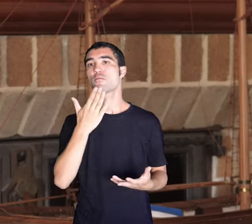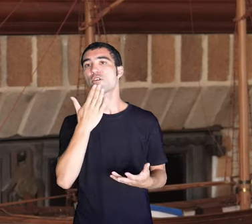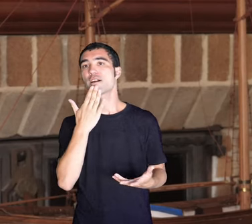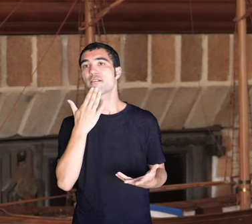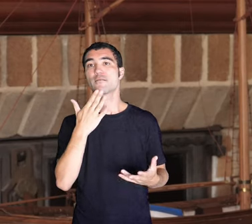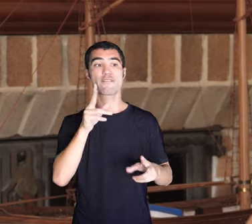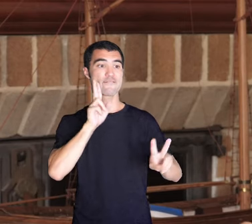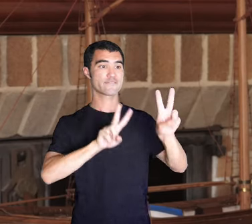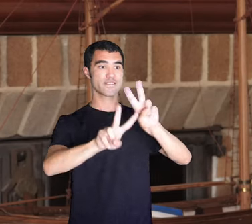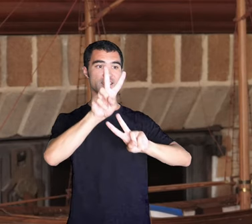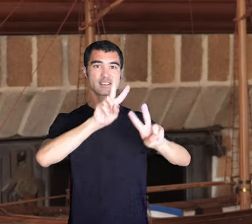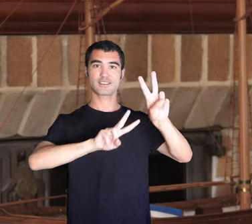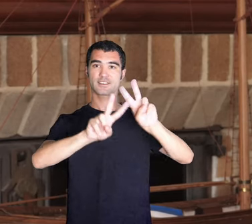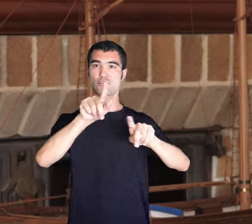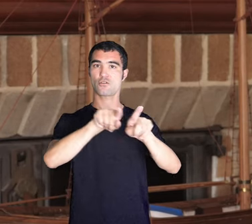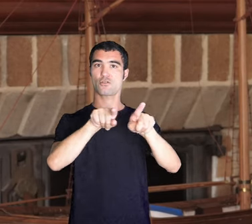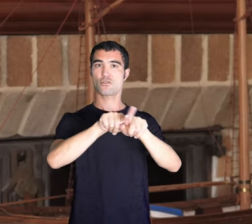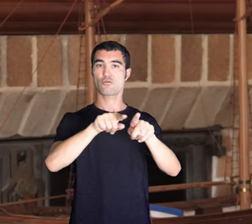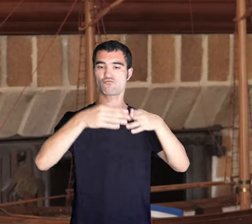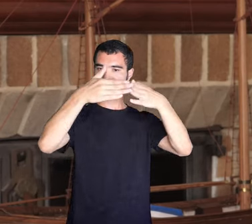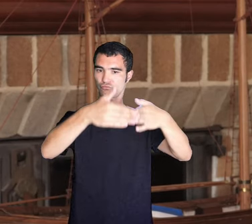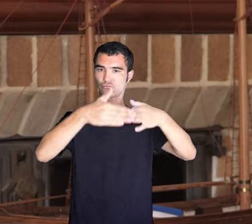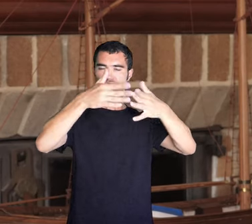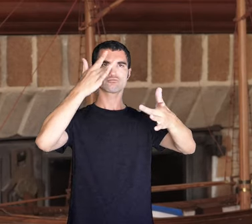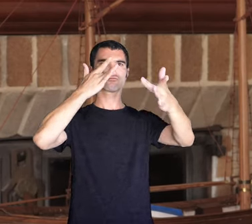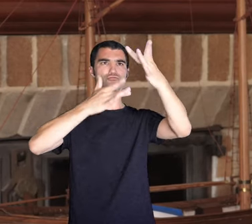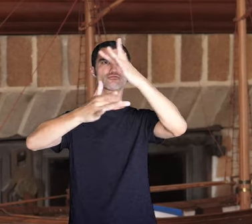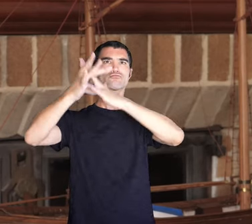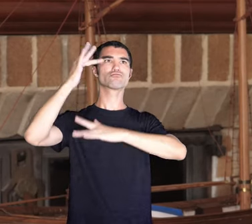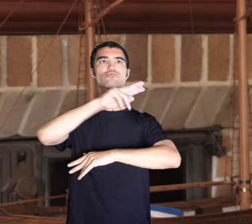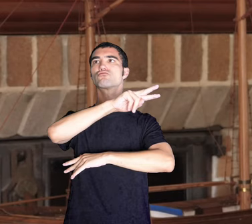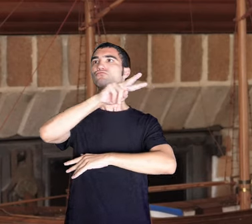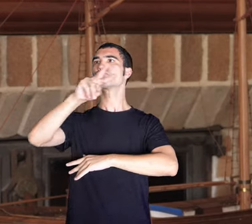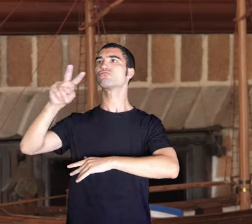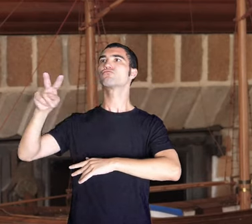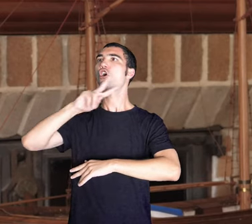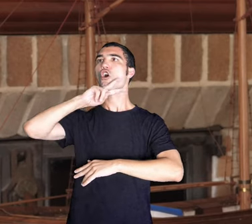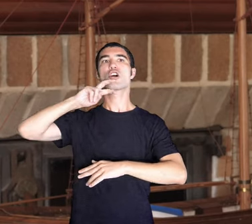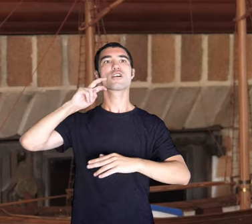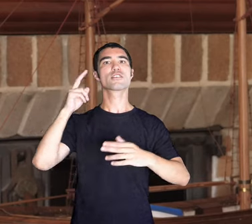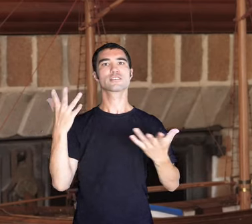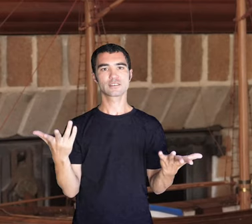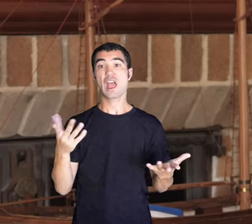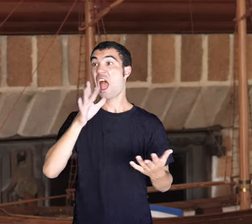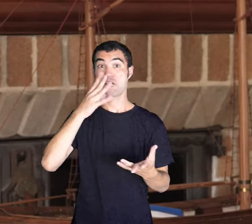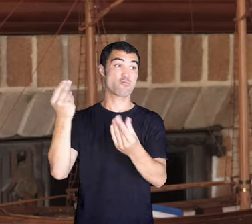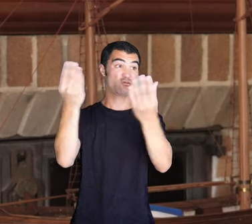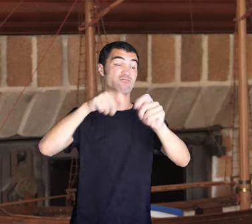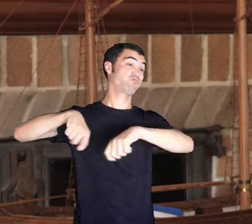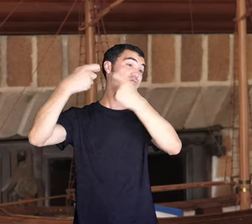material visible, com pot ser un barco antic que encara puguis conservar, així com se n'han destruït